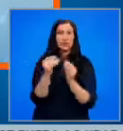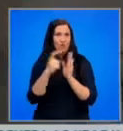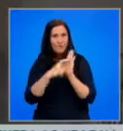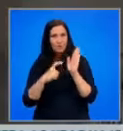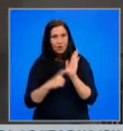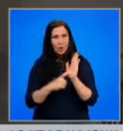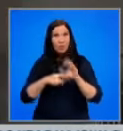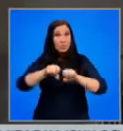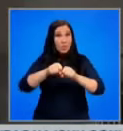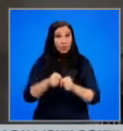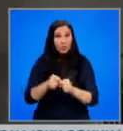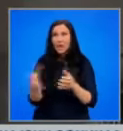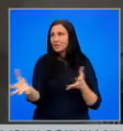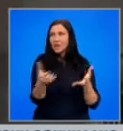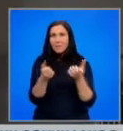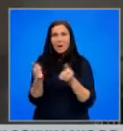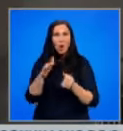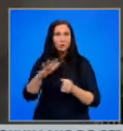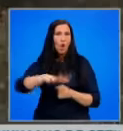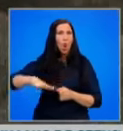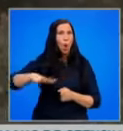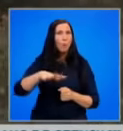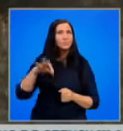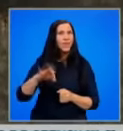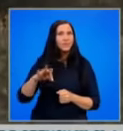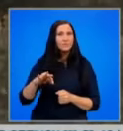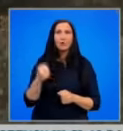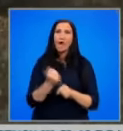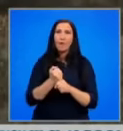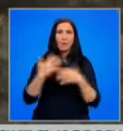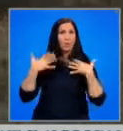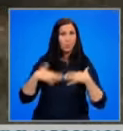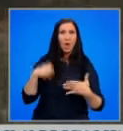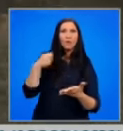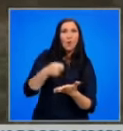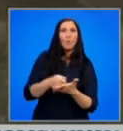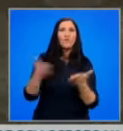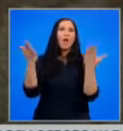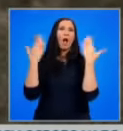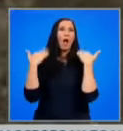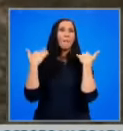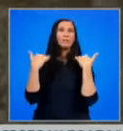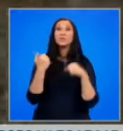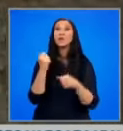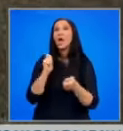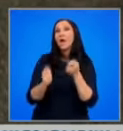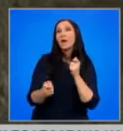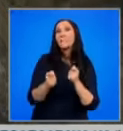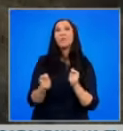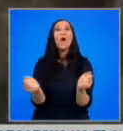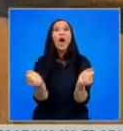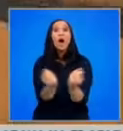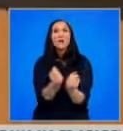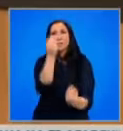закон. Нарушения са открити още в обществени поръчки за работно облекло, закупуване на климатици и ремонта на ареста